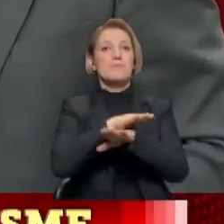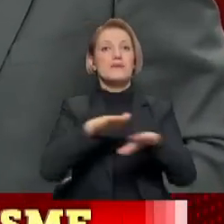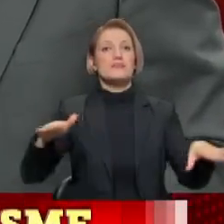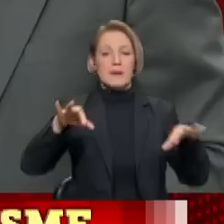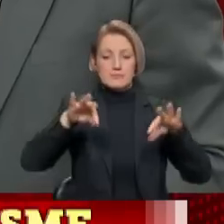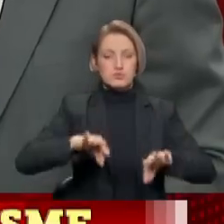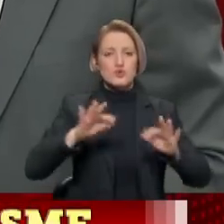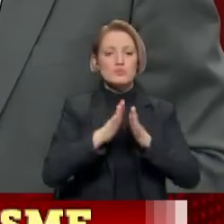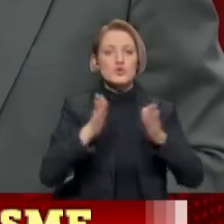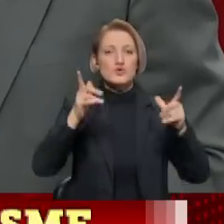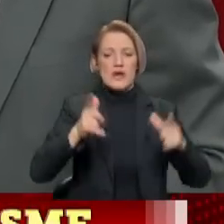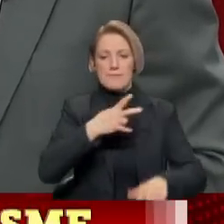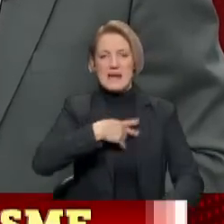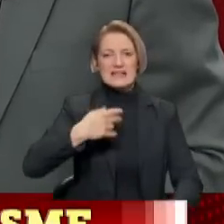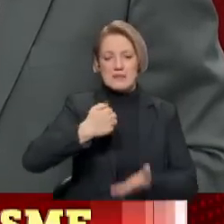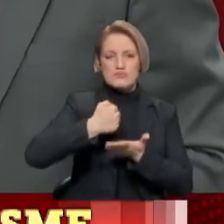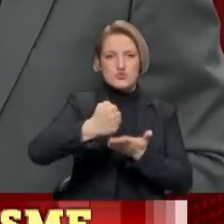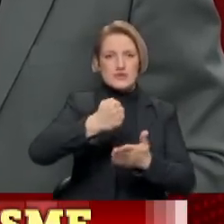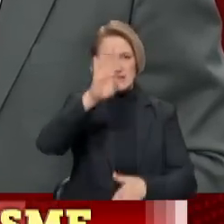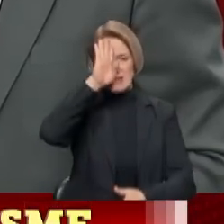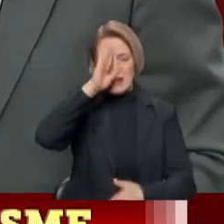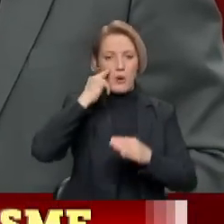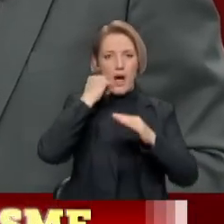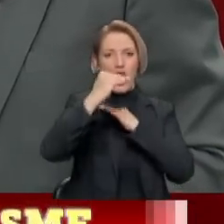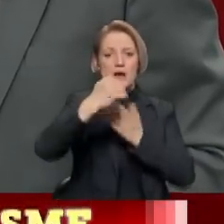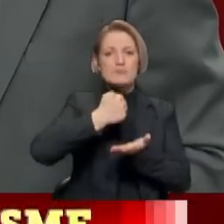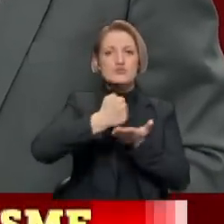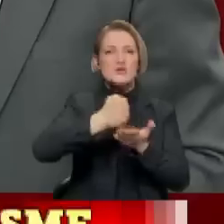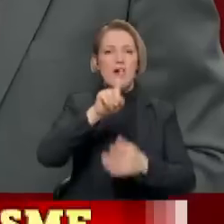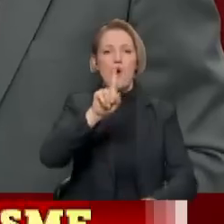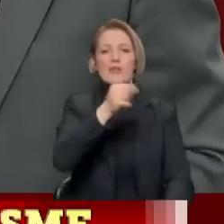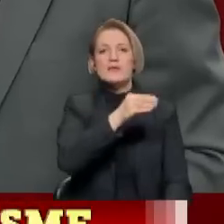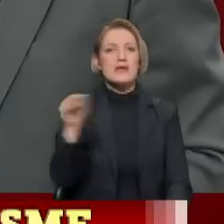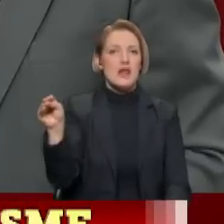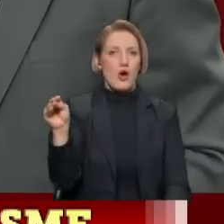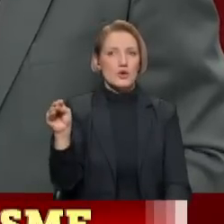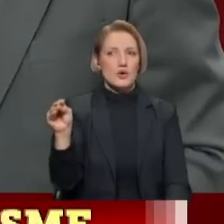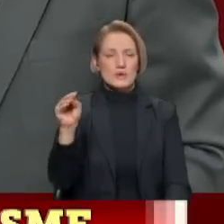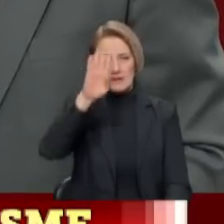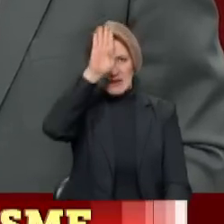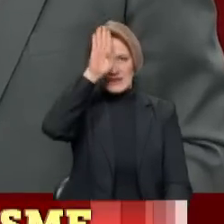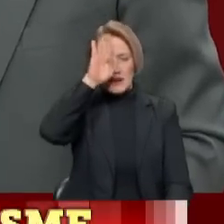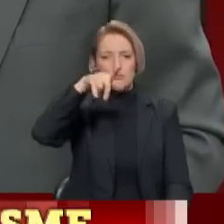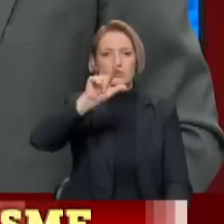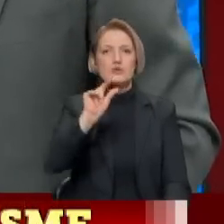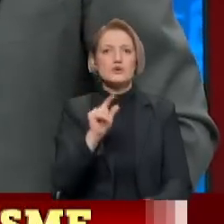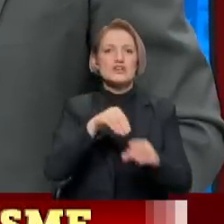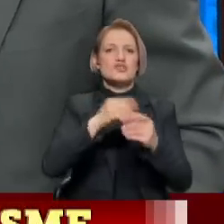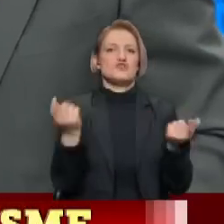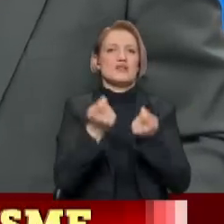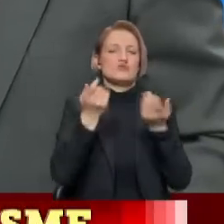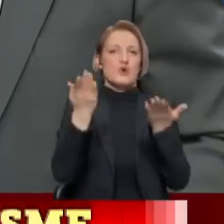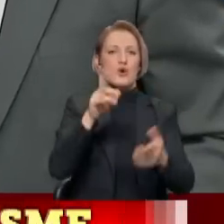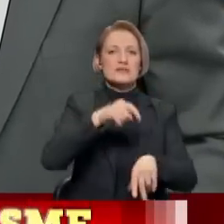Bugün İstanbul Büyükşehir Belediyesi'nin bütçesi, yani İstanbul halkının bütçesi 16 milyon İstanbullu için çalışıyor.